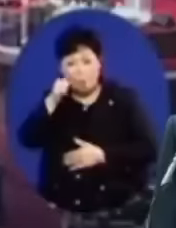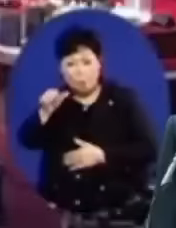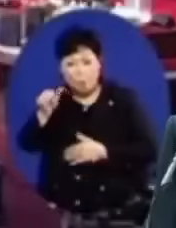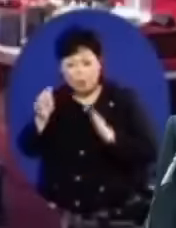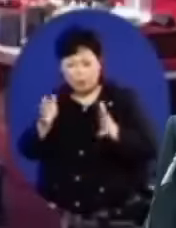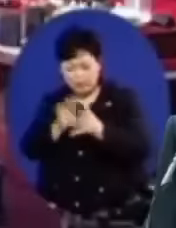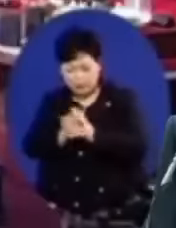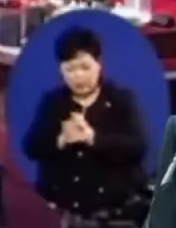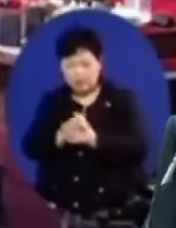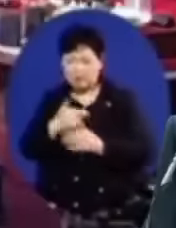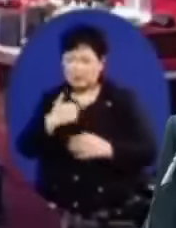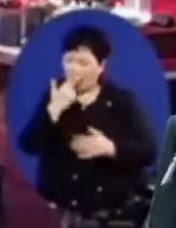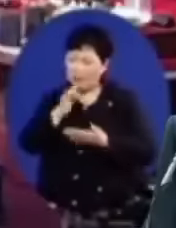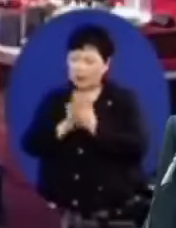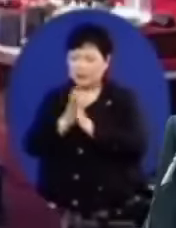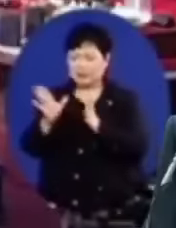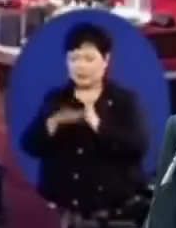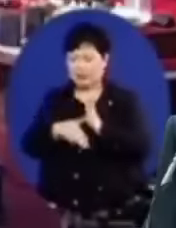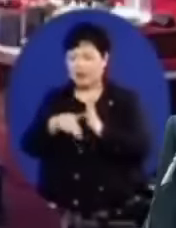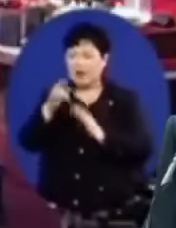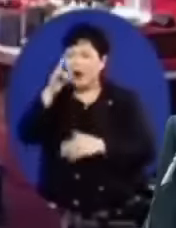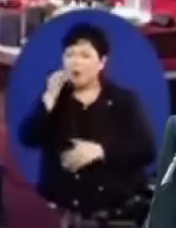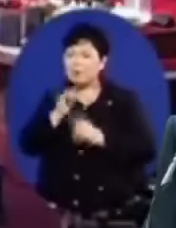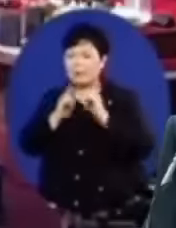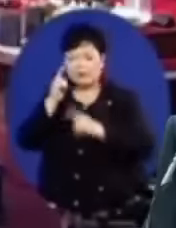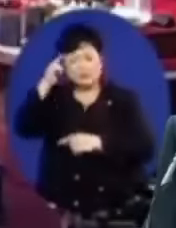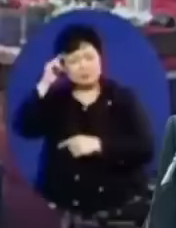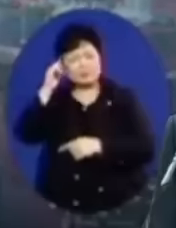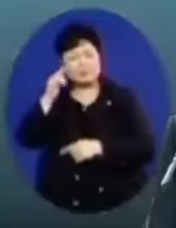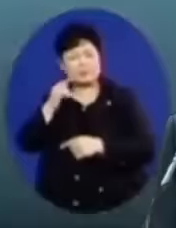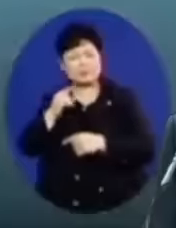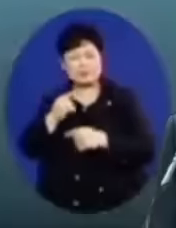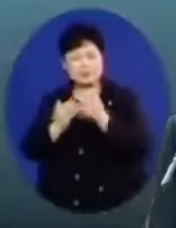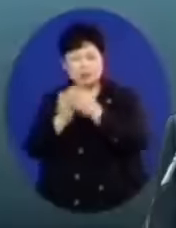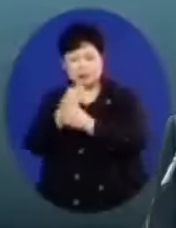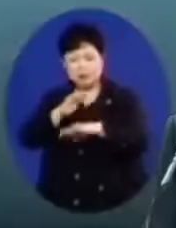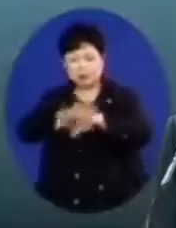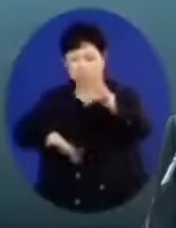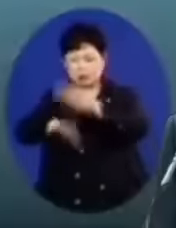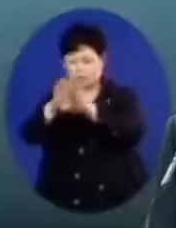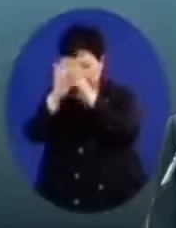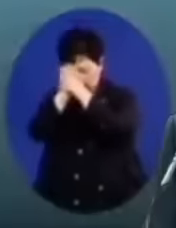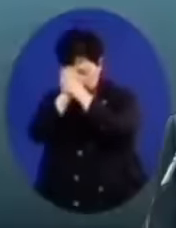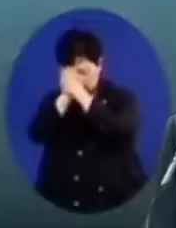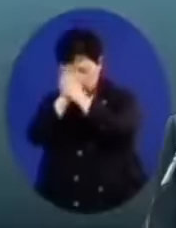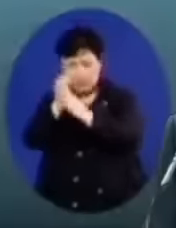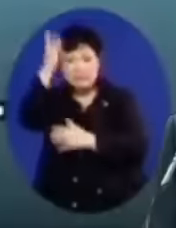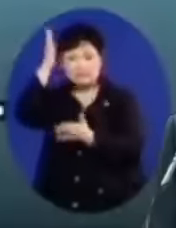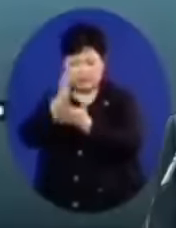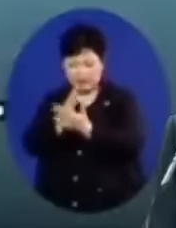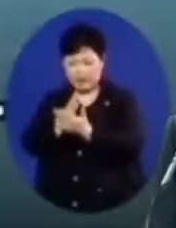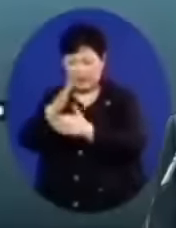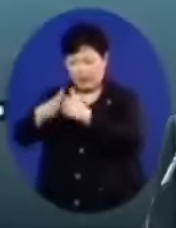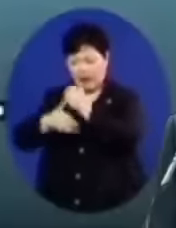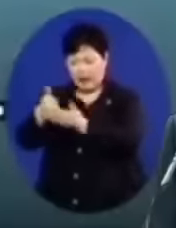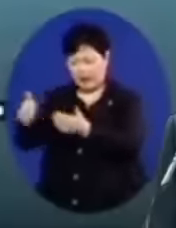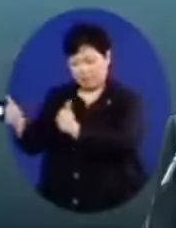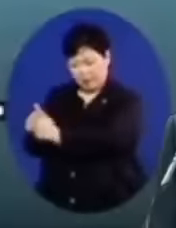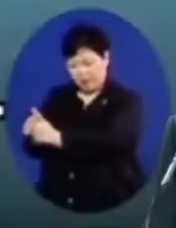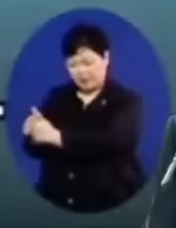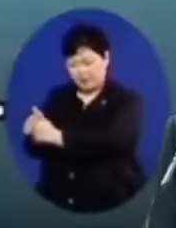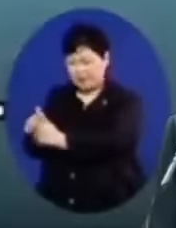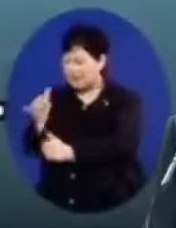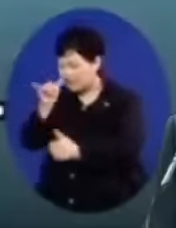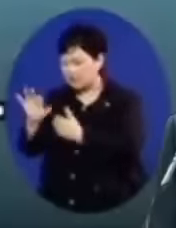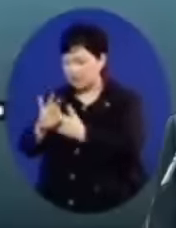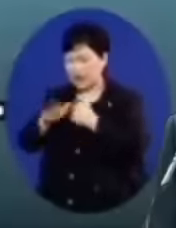저는 어릴 때부터 어머니가 늘 하시는 말씀이 떠올랐습니다. 두 손을 모으고 기도하는 것을 잊지 말아라. 내가 하나님 편에 서 있으면